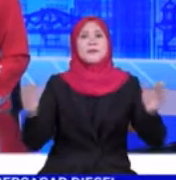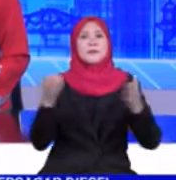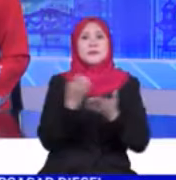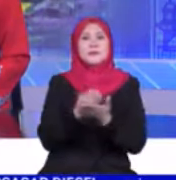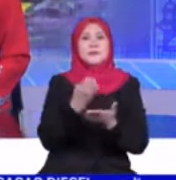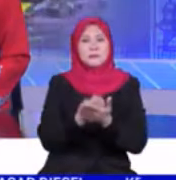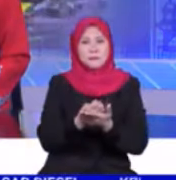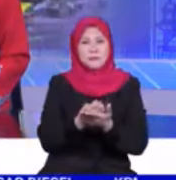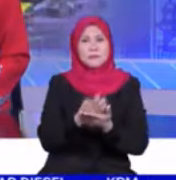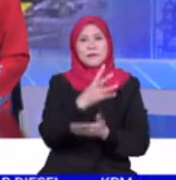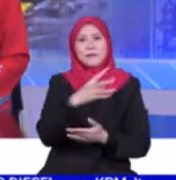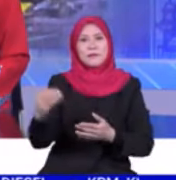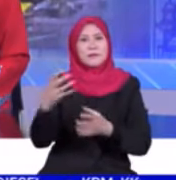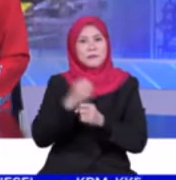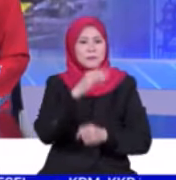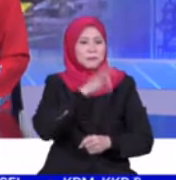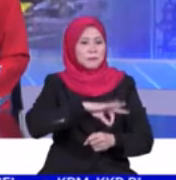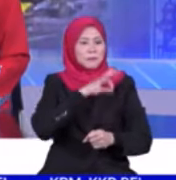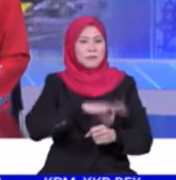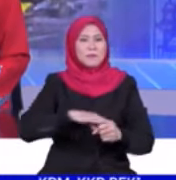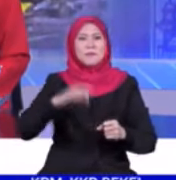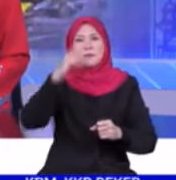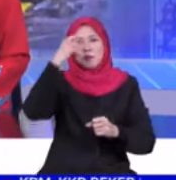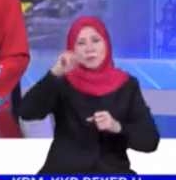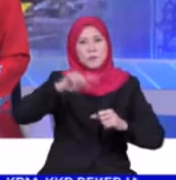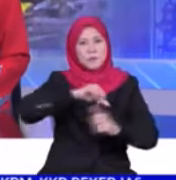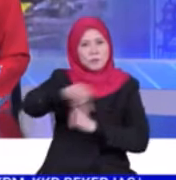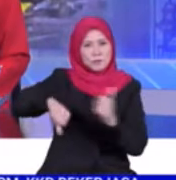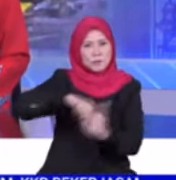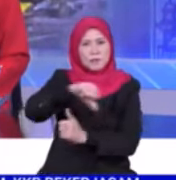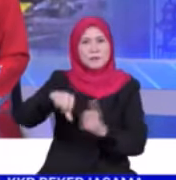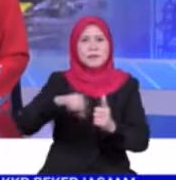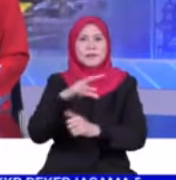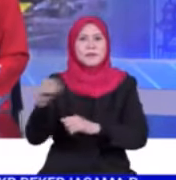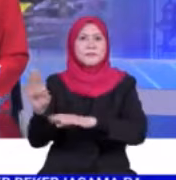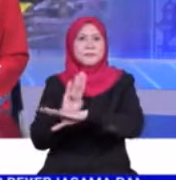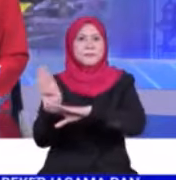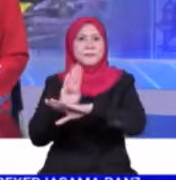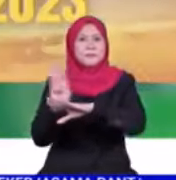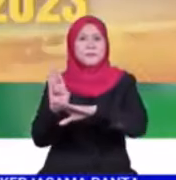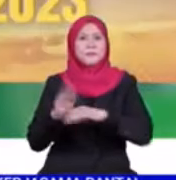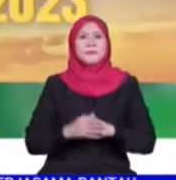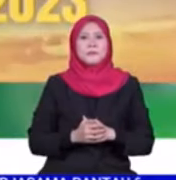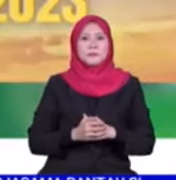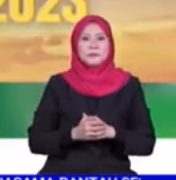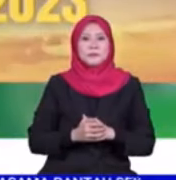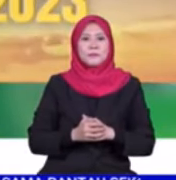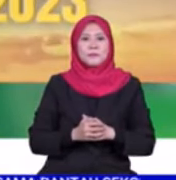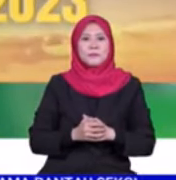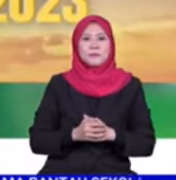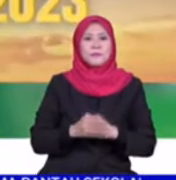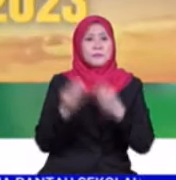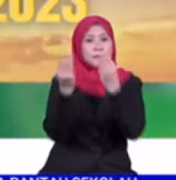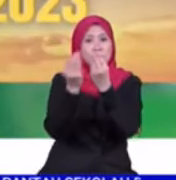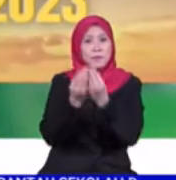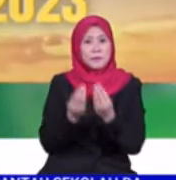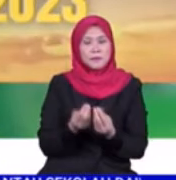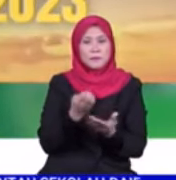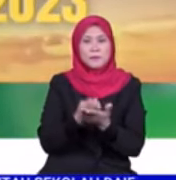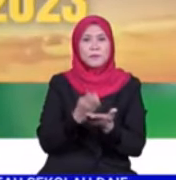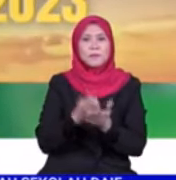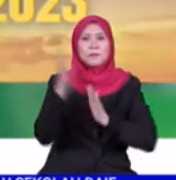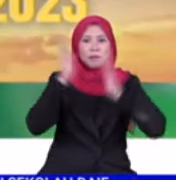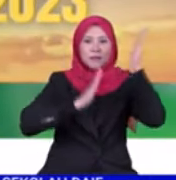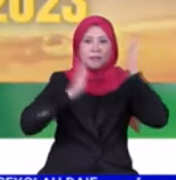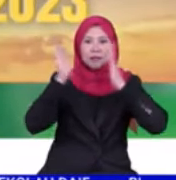ekonomi dan manfaat diperoleh daripada pemulihan aktiviti sosial dan perniagaan. Menerusi penerbitan Sorotan Statistik Ekonomi